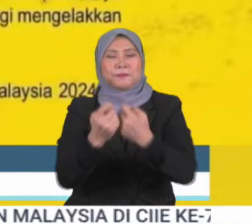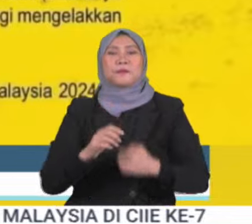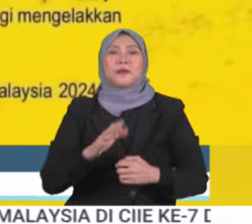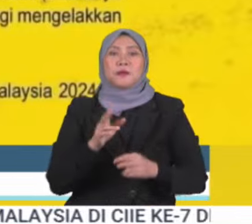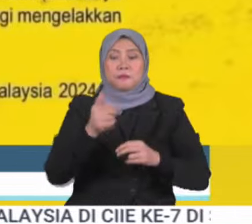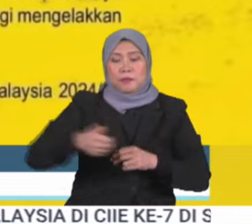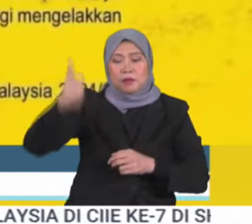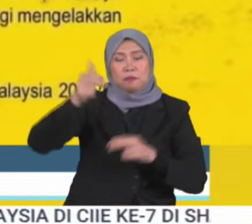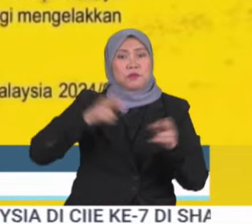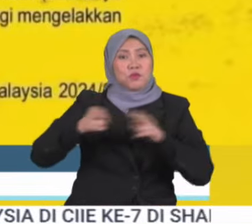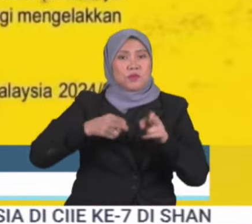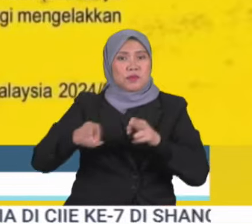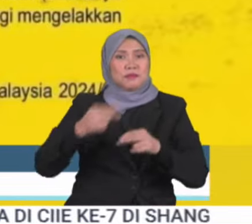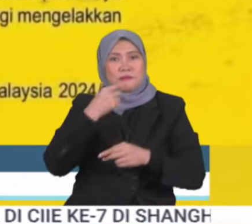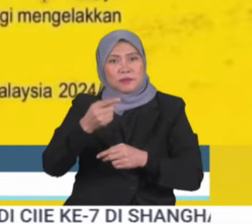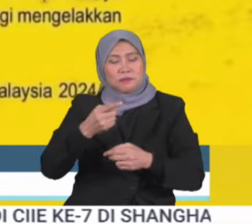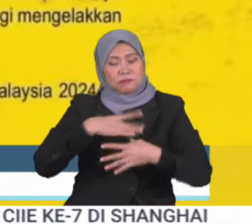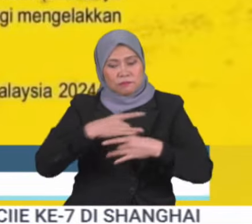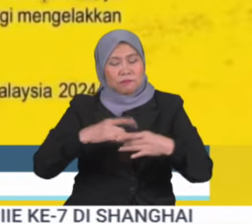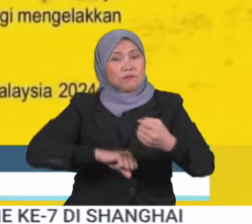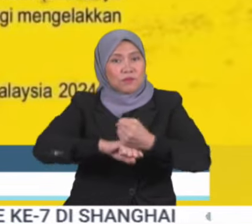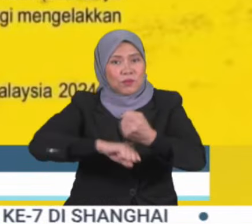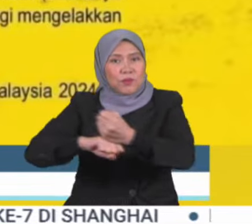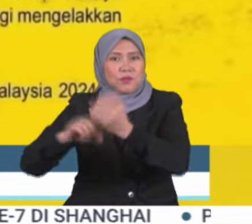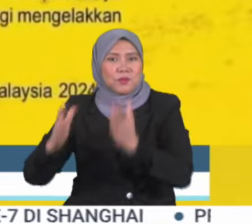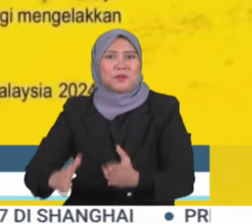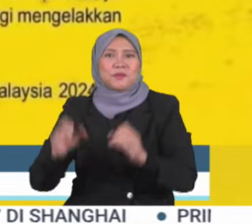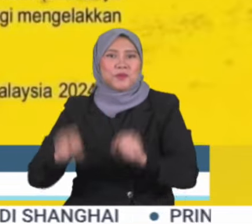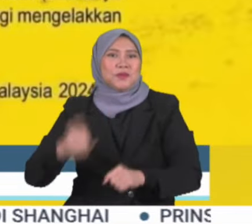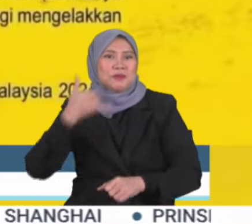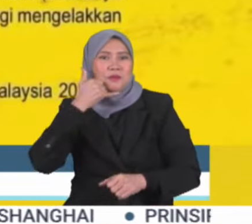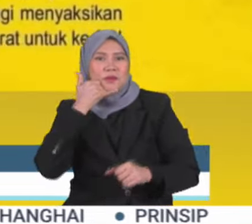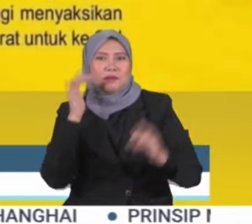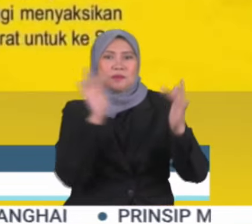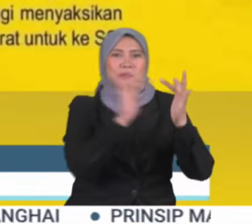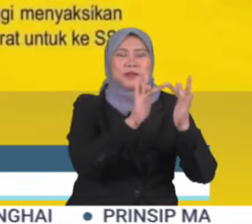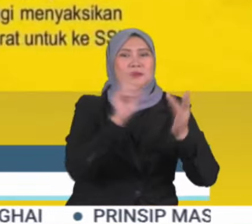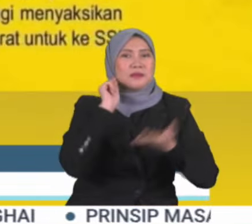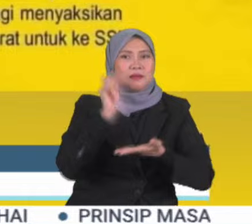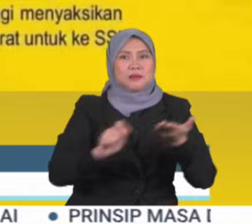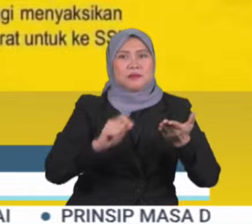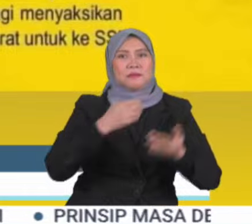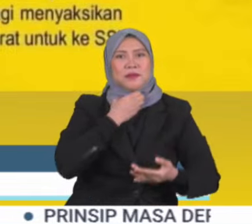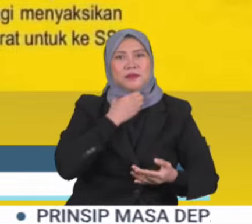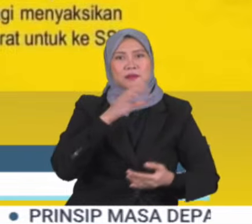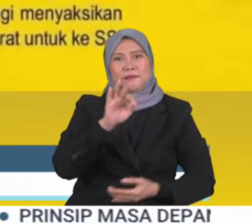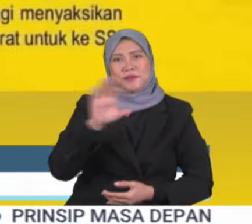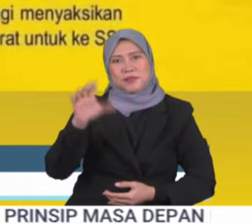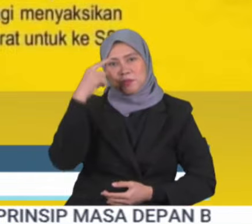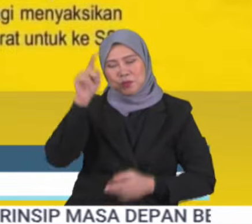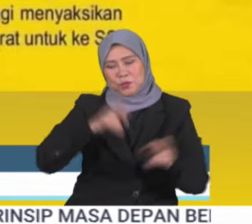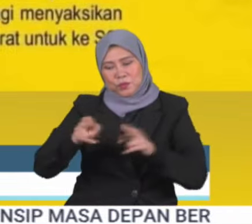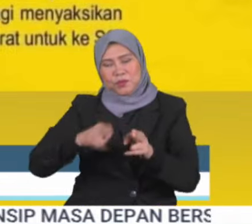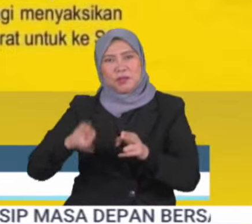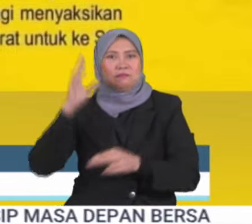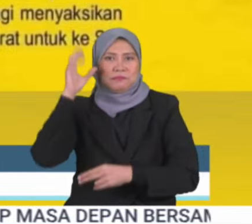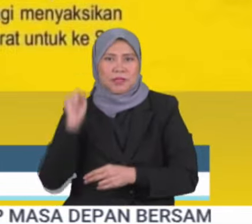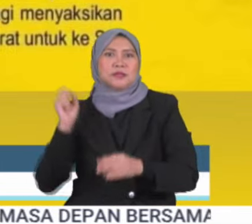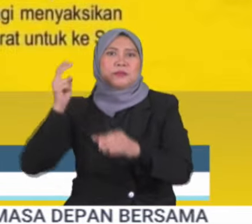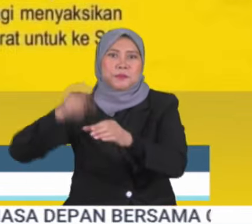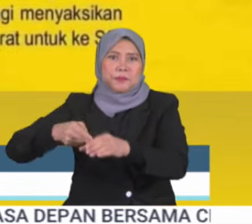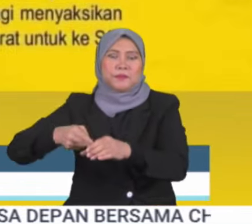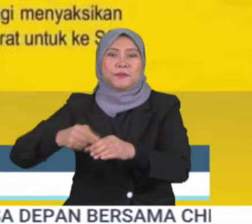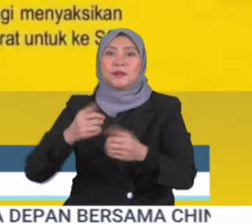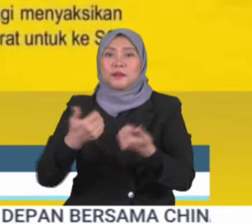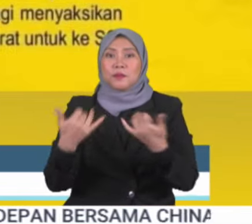kenyataan memaklumkan penyokong yang berminat boleh menghubungi Sekretariat Perak FC untuk urusan pengambilan bas. Pemegang tiket